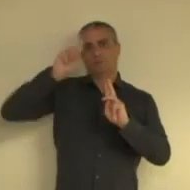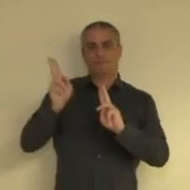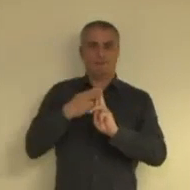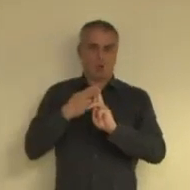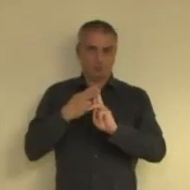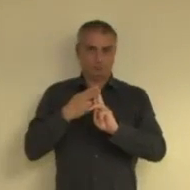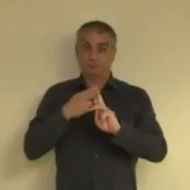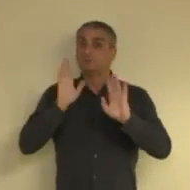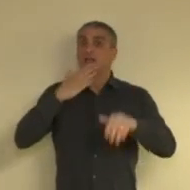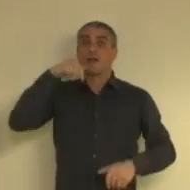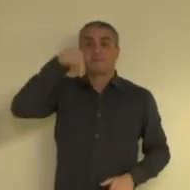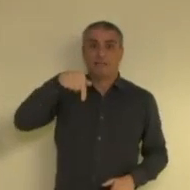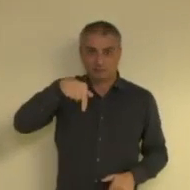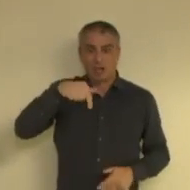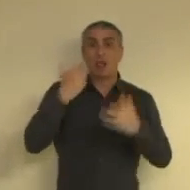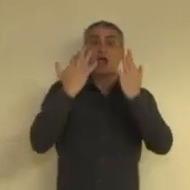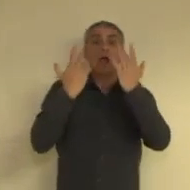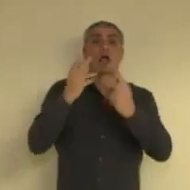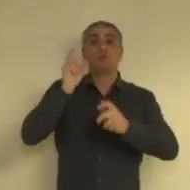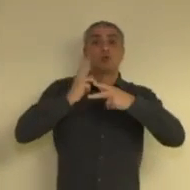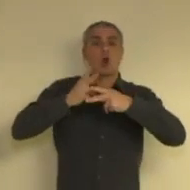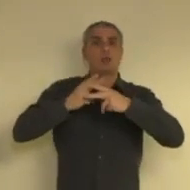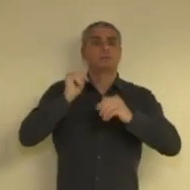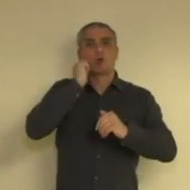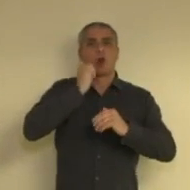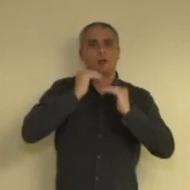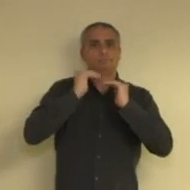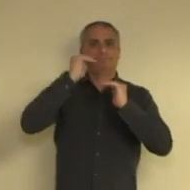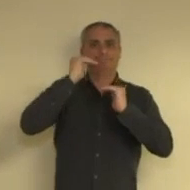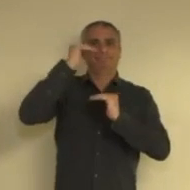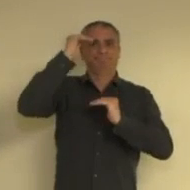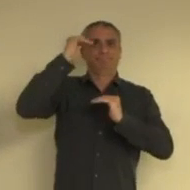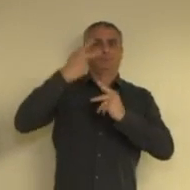בעולם. גם בארץ מספר החולים גדל מדי יום.